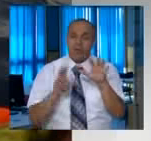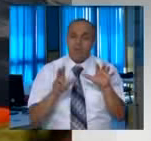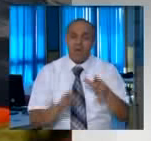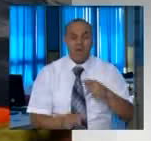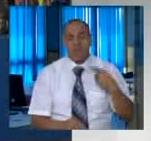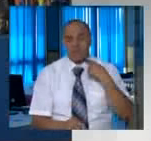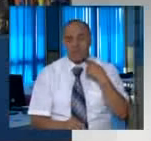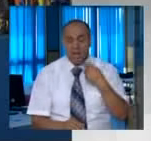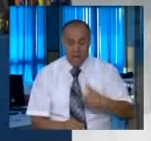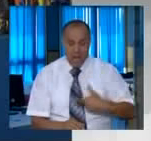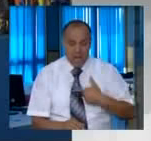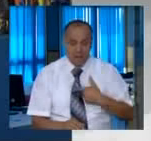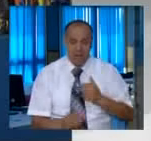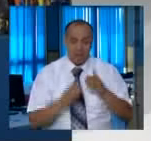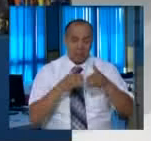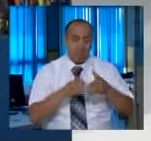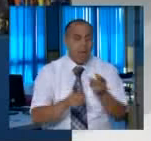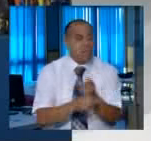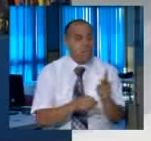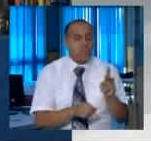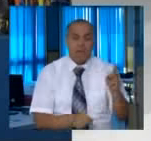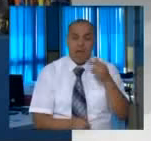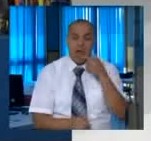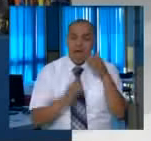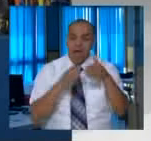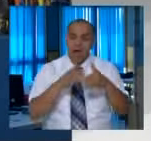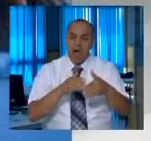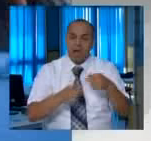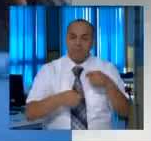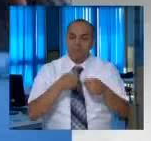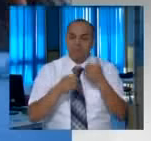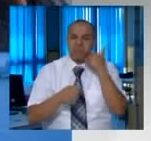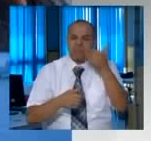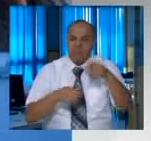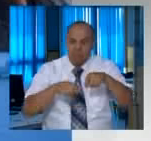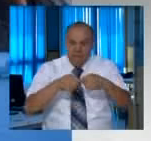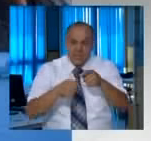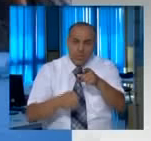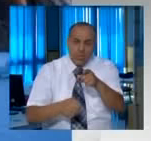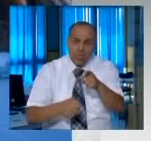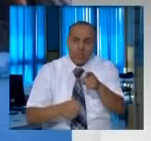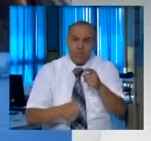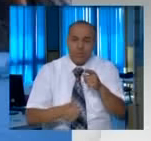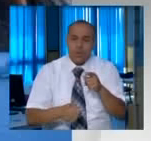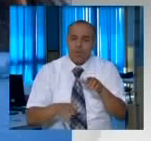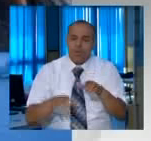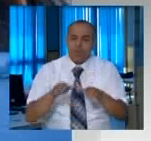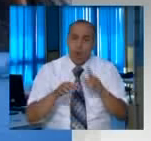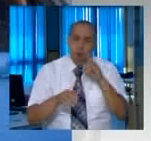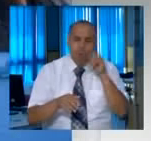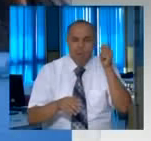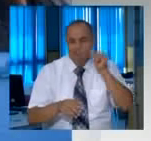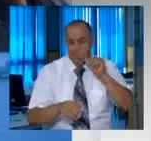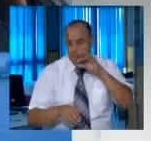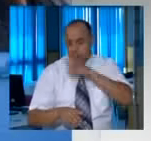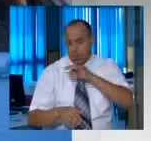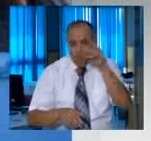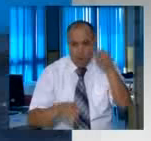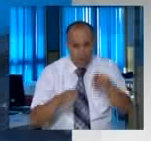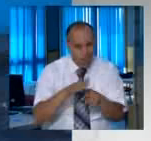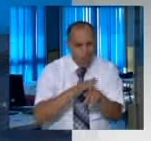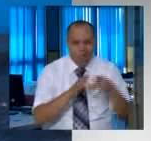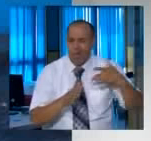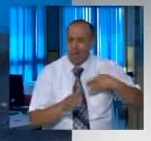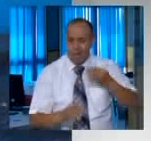حياته في رحلة الموت على متن قوارب غير صالحة للإبحار يسيرها مهربون لا هم لهم